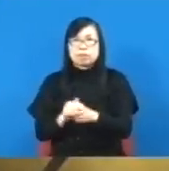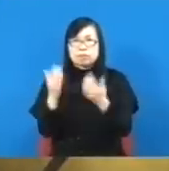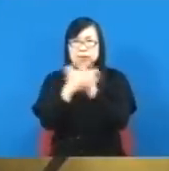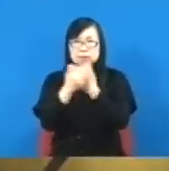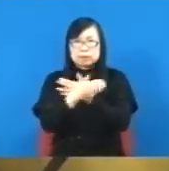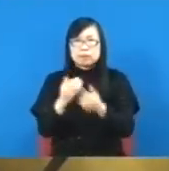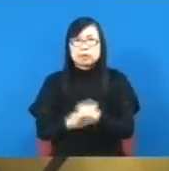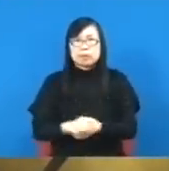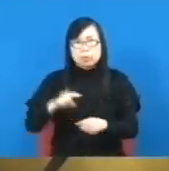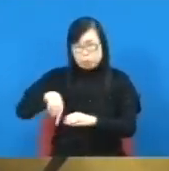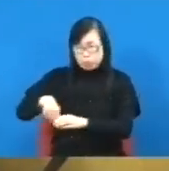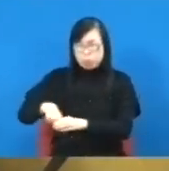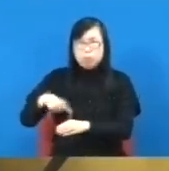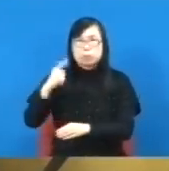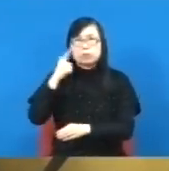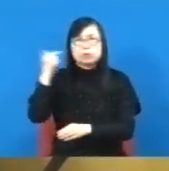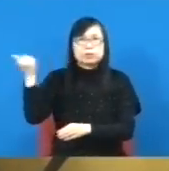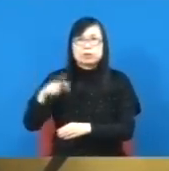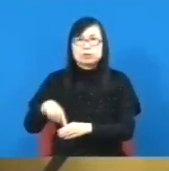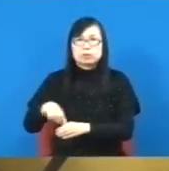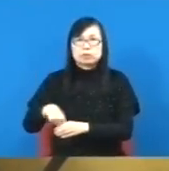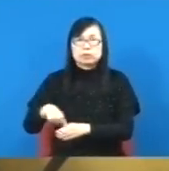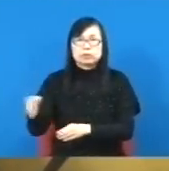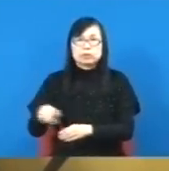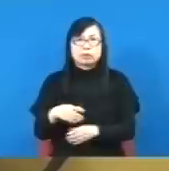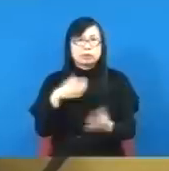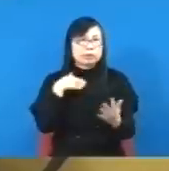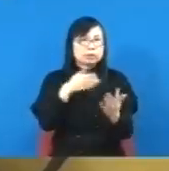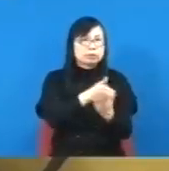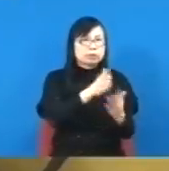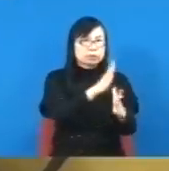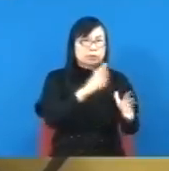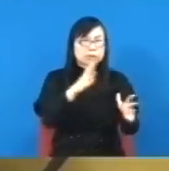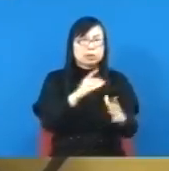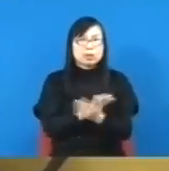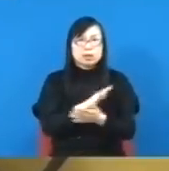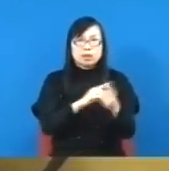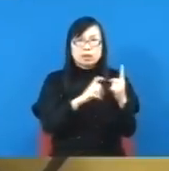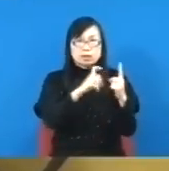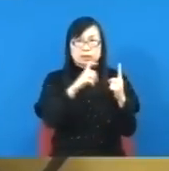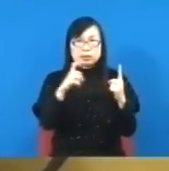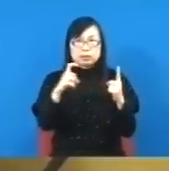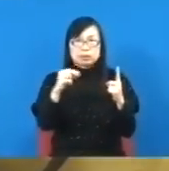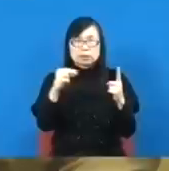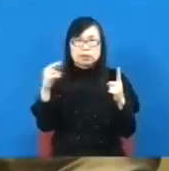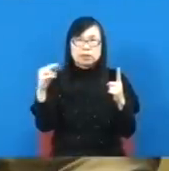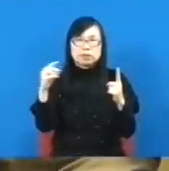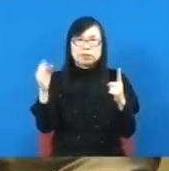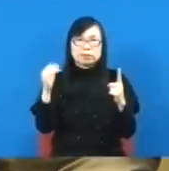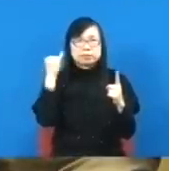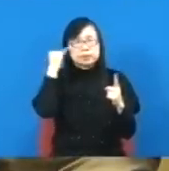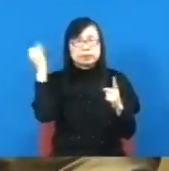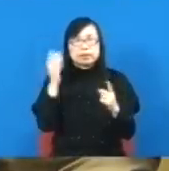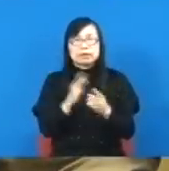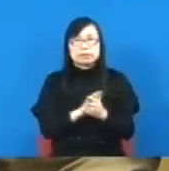咗鳳陽花鼓。咁佢就喺鳳陽嗰個插隊啊嘛。佢話哦， 一九七幾年啊，七幾年尾，七八七九，我唔記得講